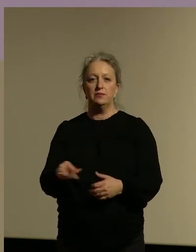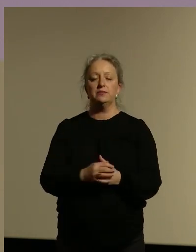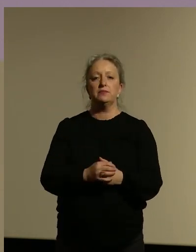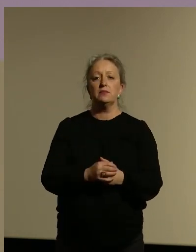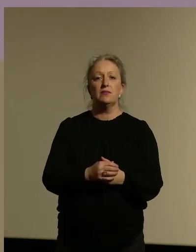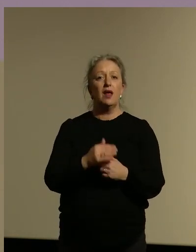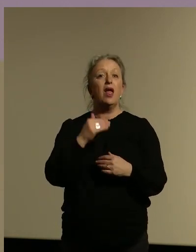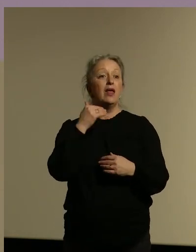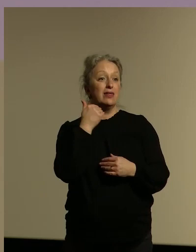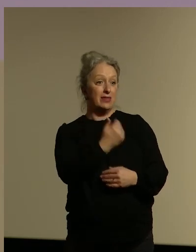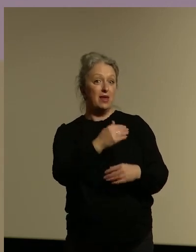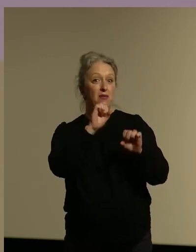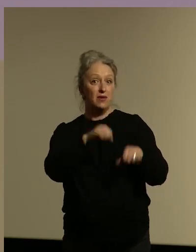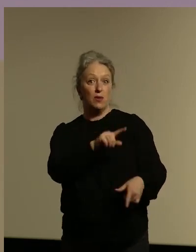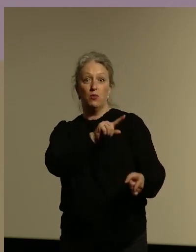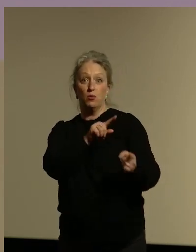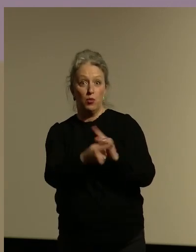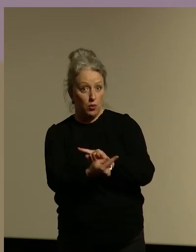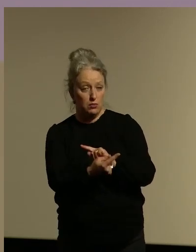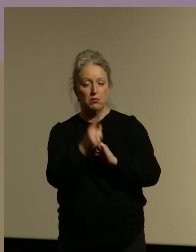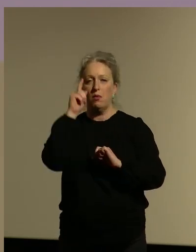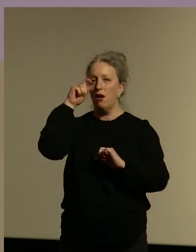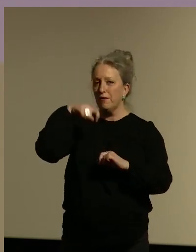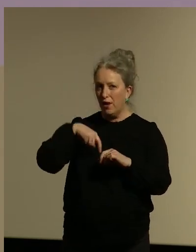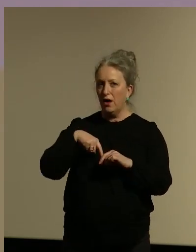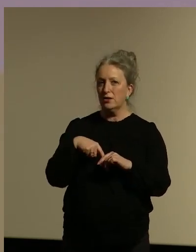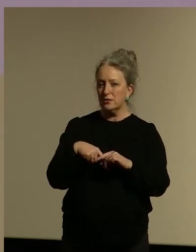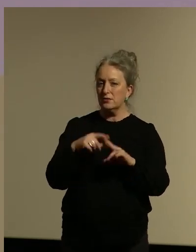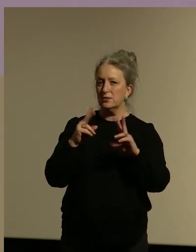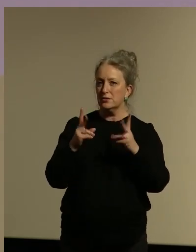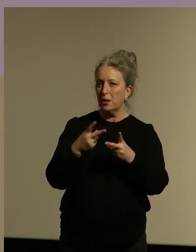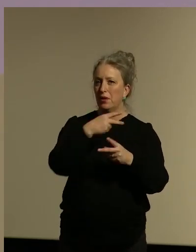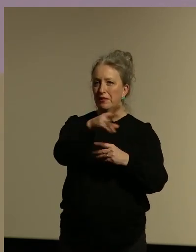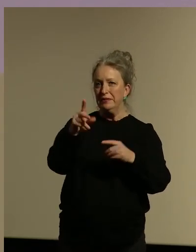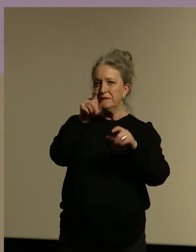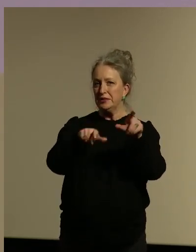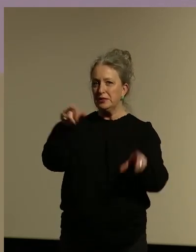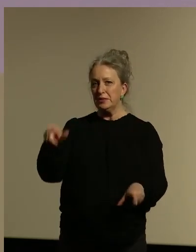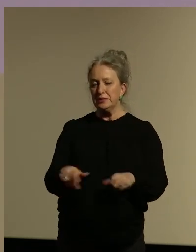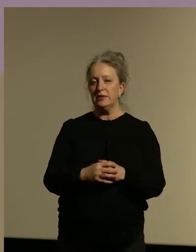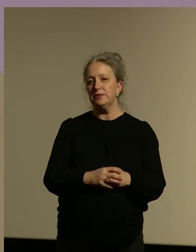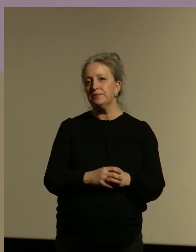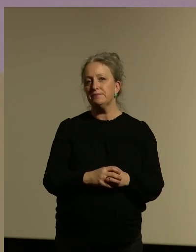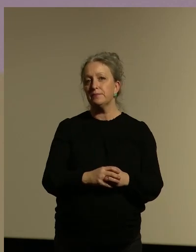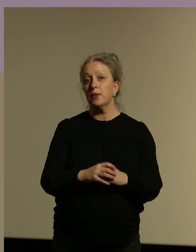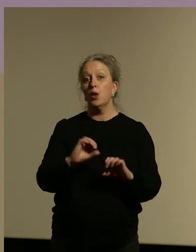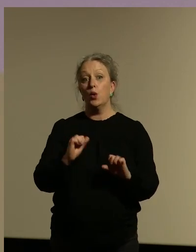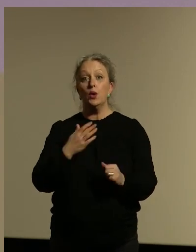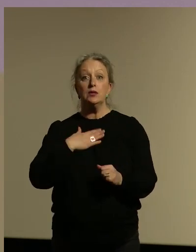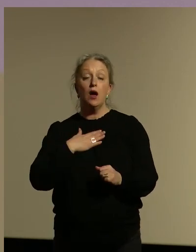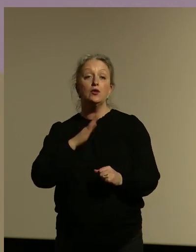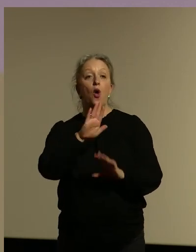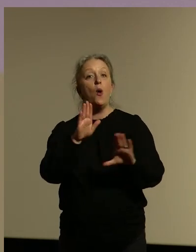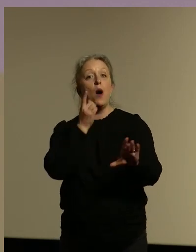on võimeline muutuma, siis ma arvan, et on teised ka. Kui te tahate oma